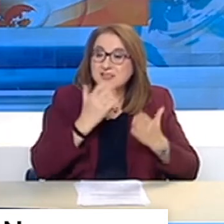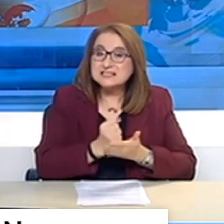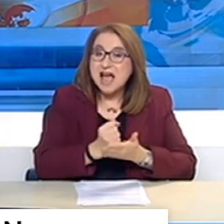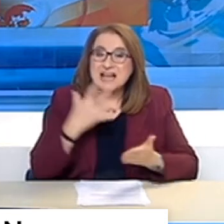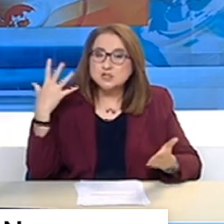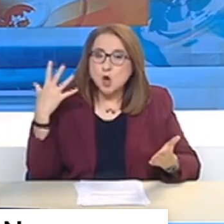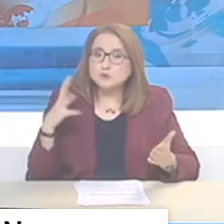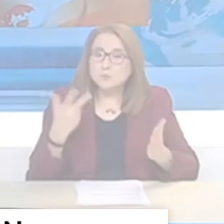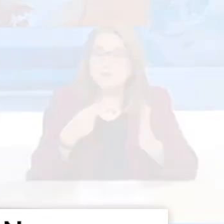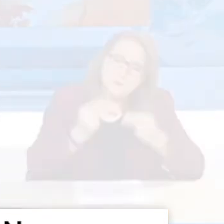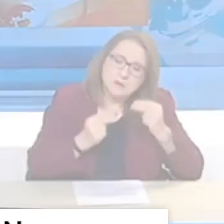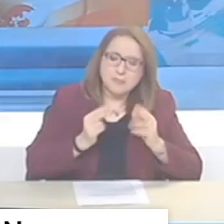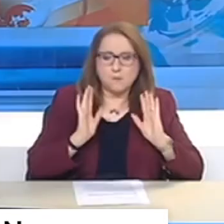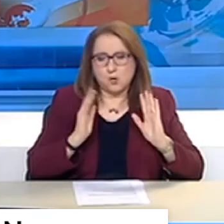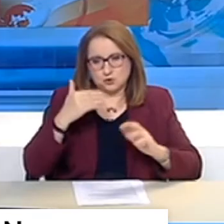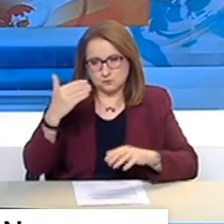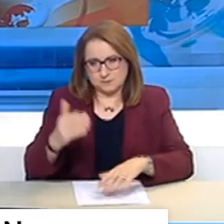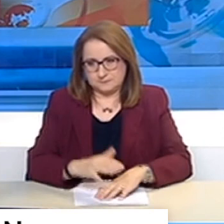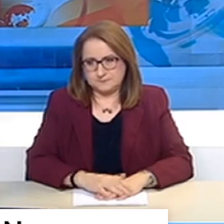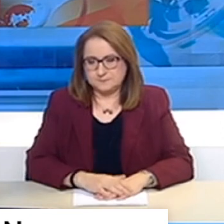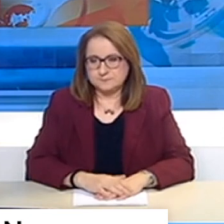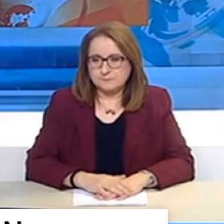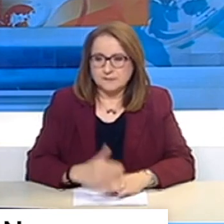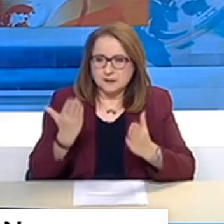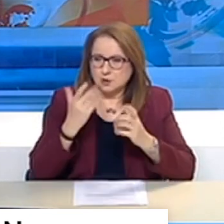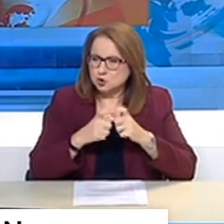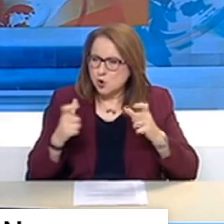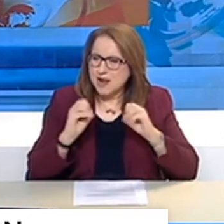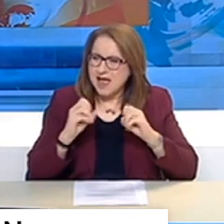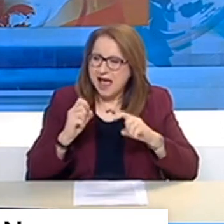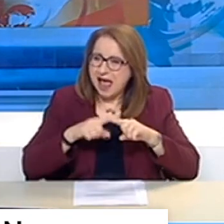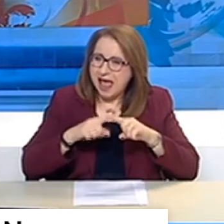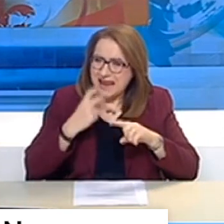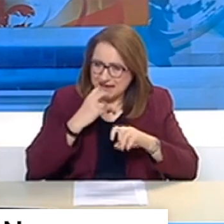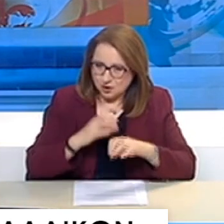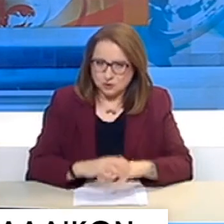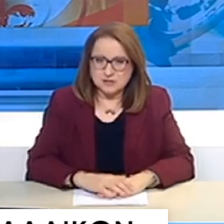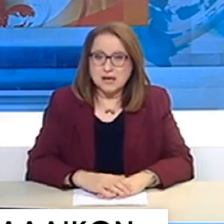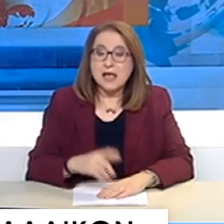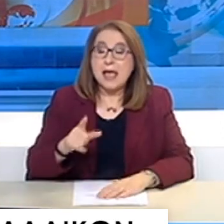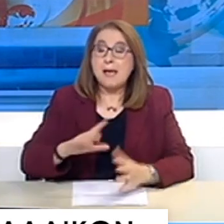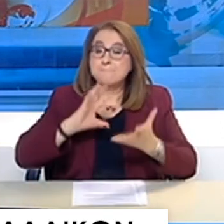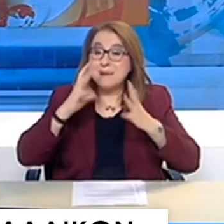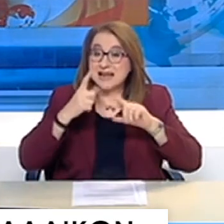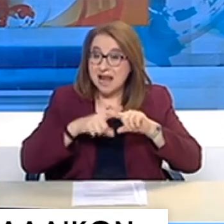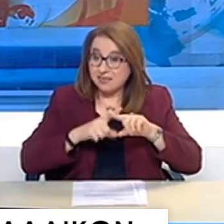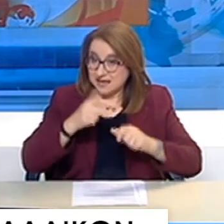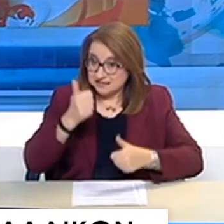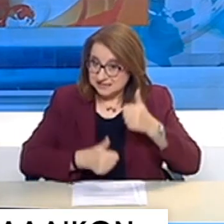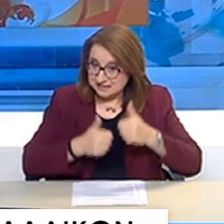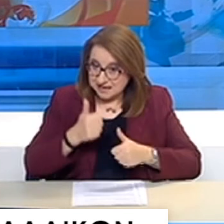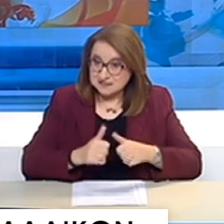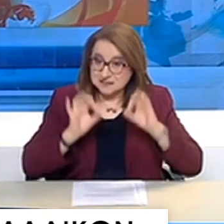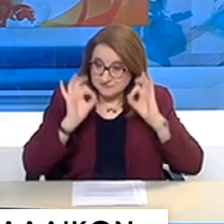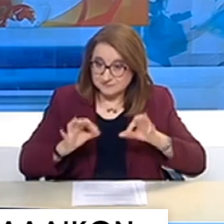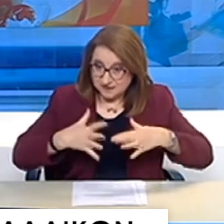των βαθμών των τετραμήνων. Ανακοινώνουμε σήμερα την ημερομηνία έναρξης των πανελλαδικών εξετάσεων